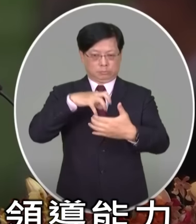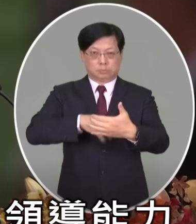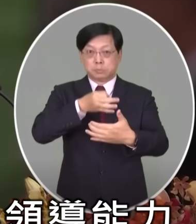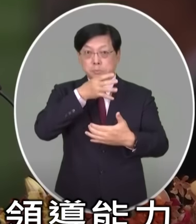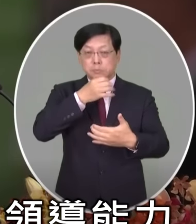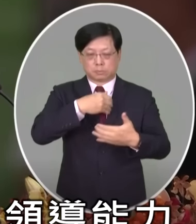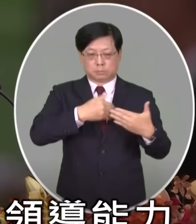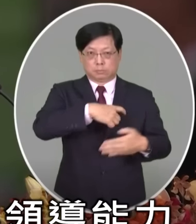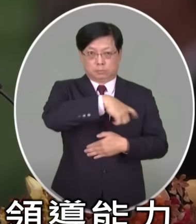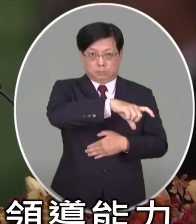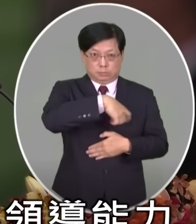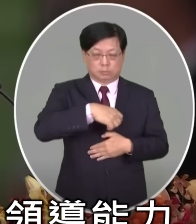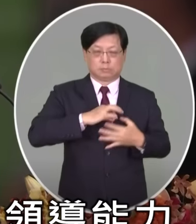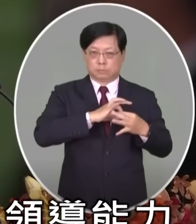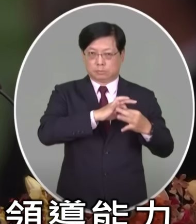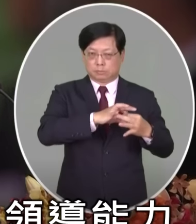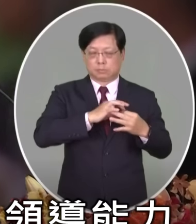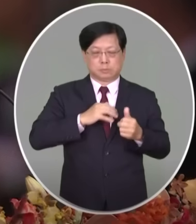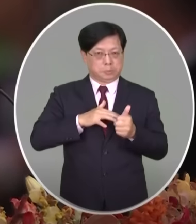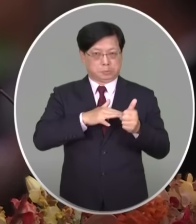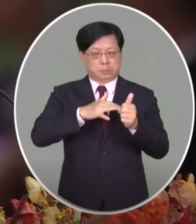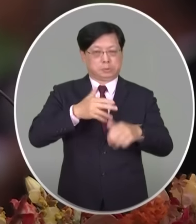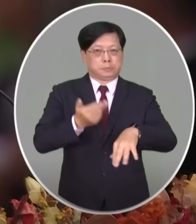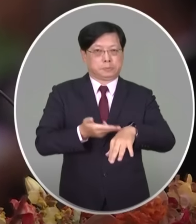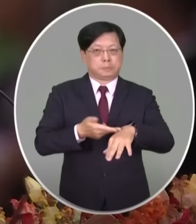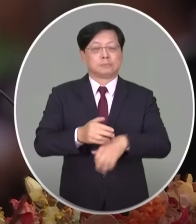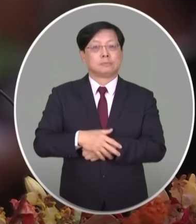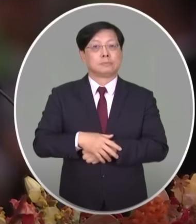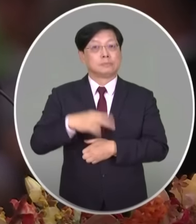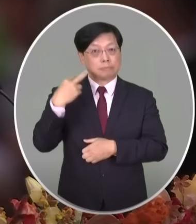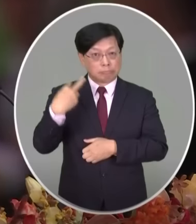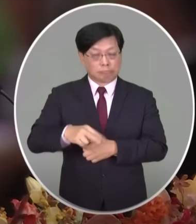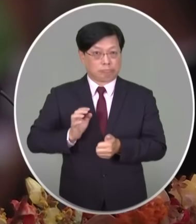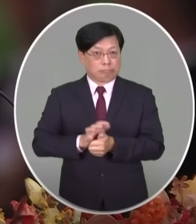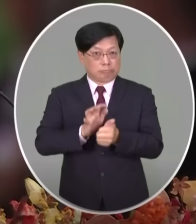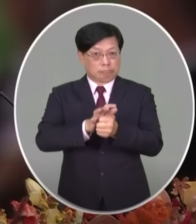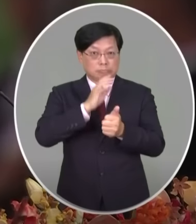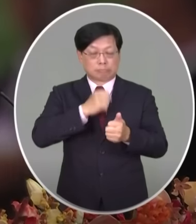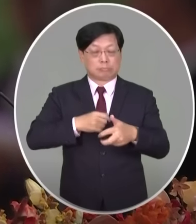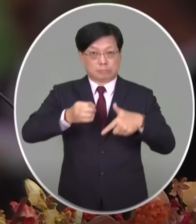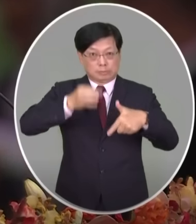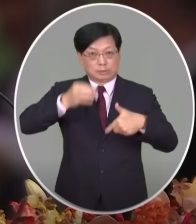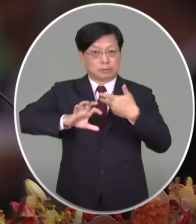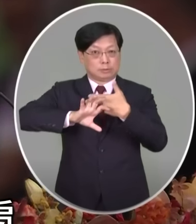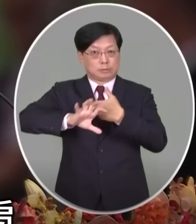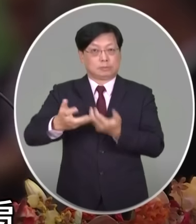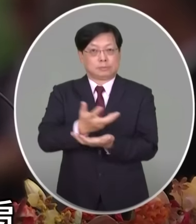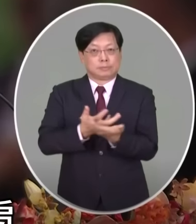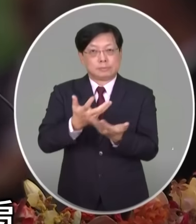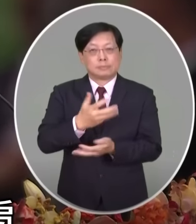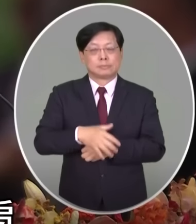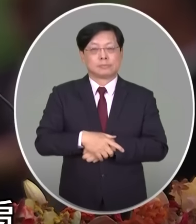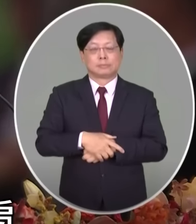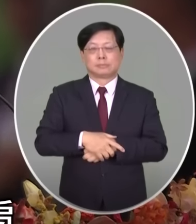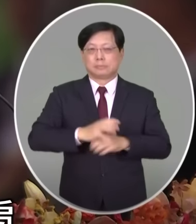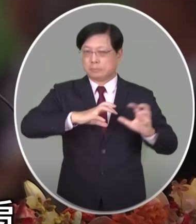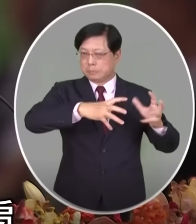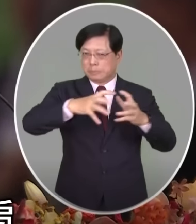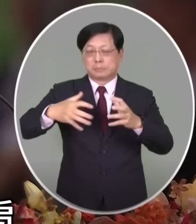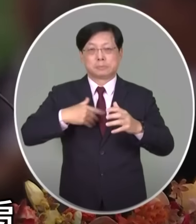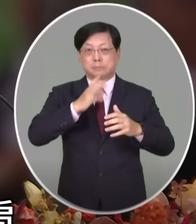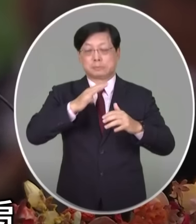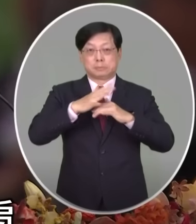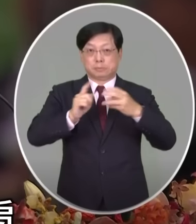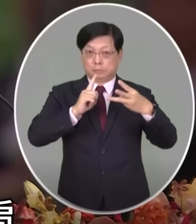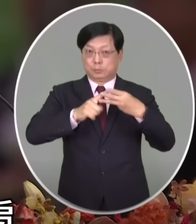岸关系领导能力，以及推动价值外交， 跟全球民主国